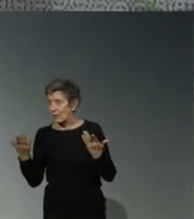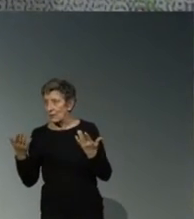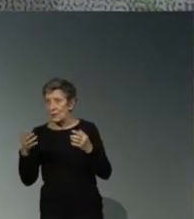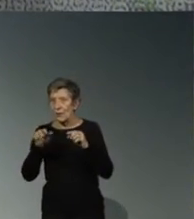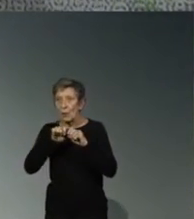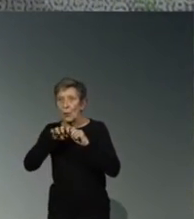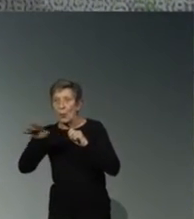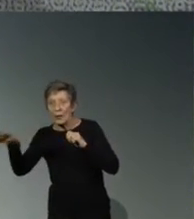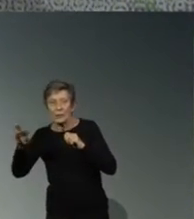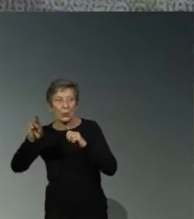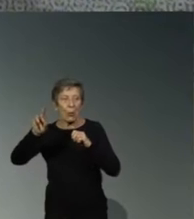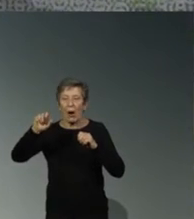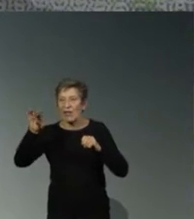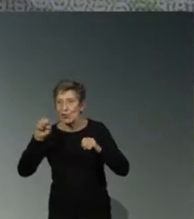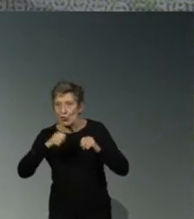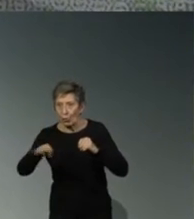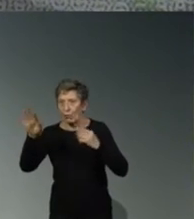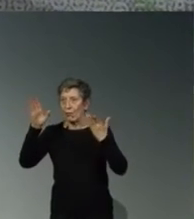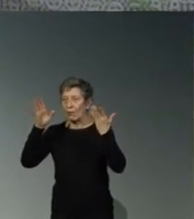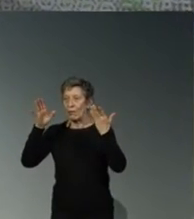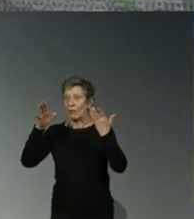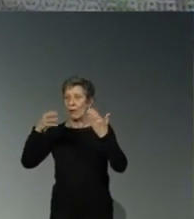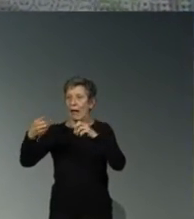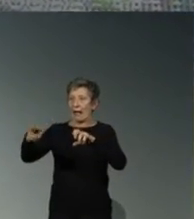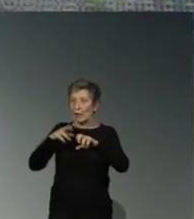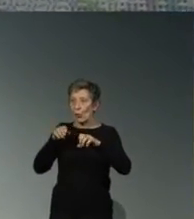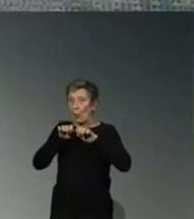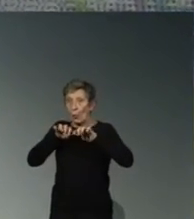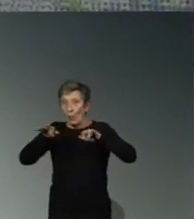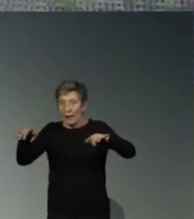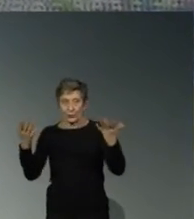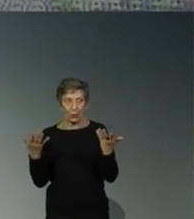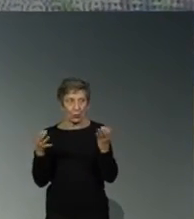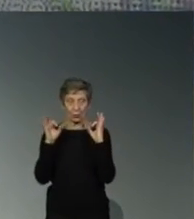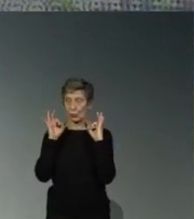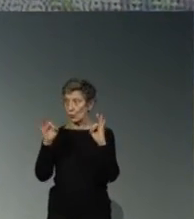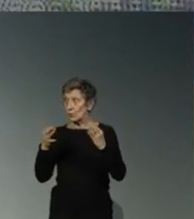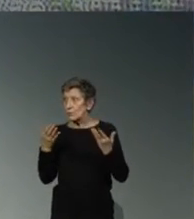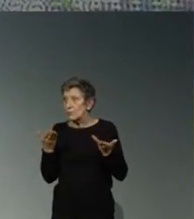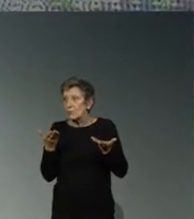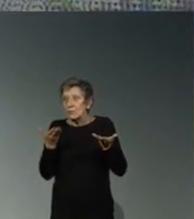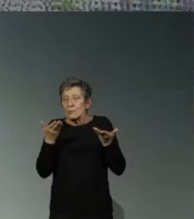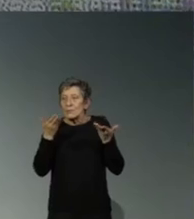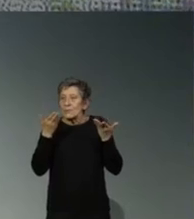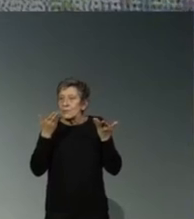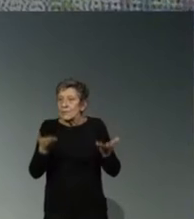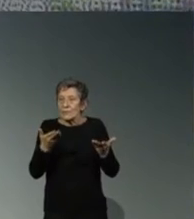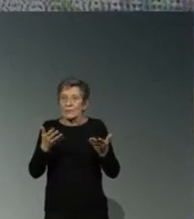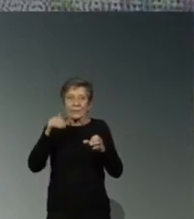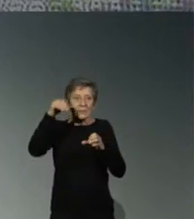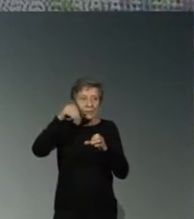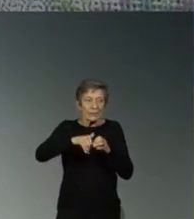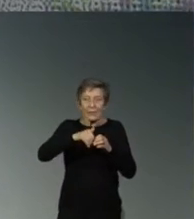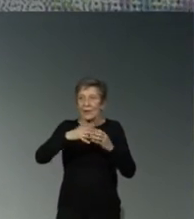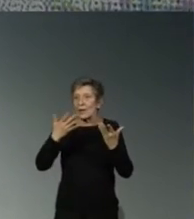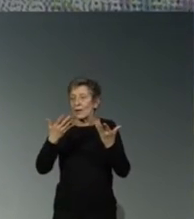de gradient, de rétropropagation, etc. Et à travers lesquelles s'est construite l'image de la propagation dans le ciel, du